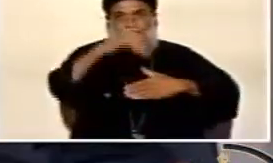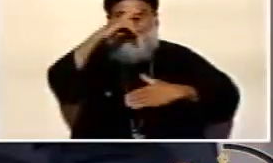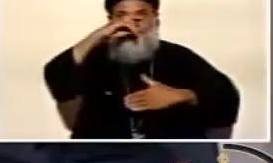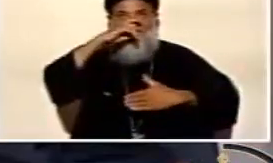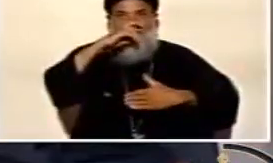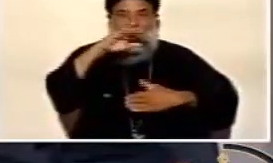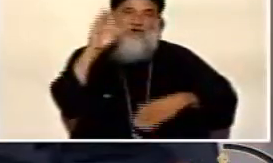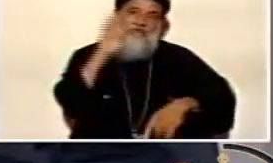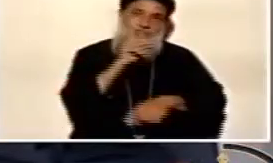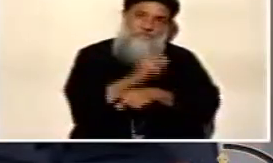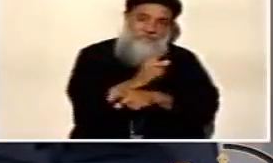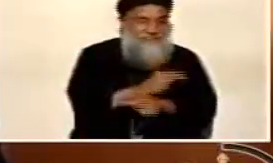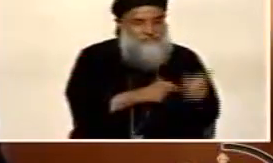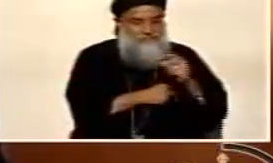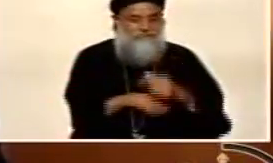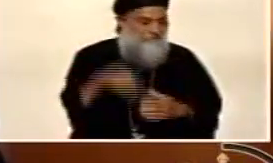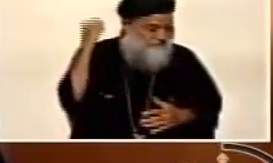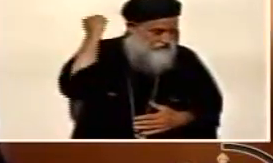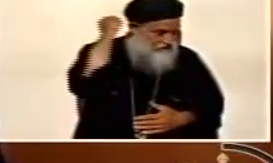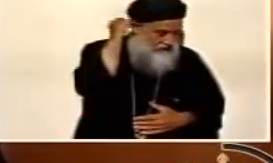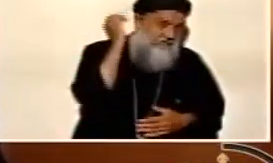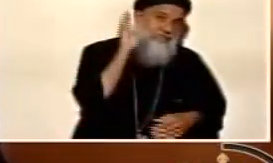يفهموها ويحترم منطقهم.